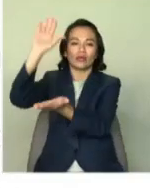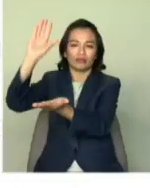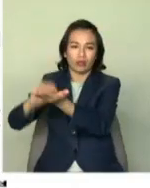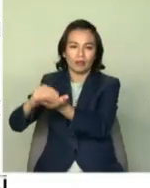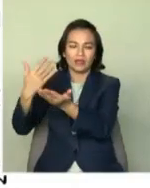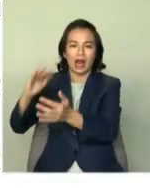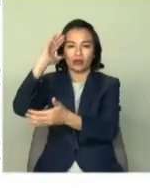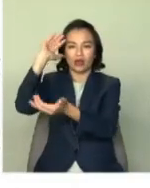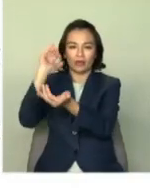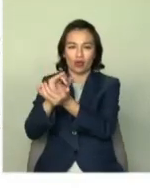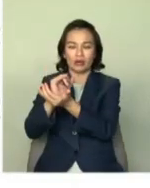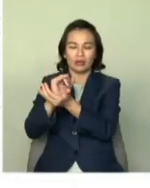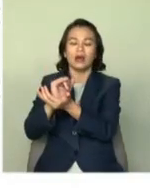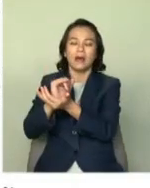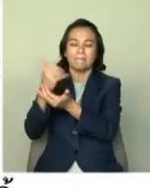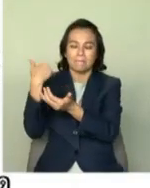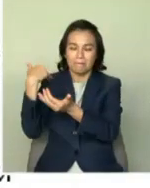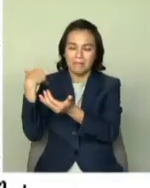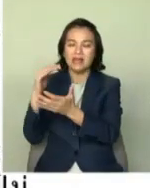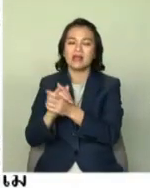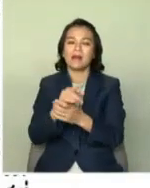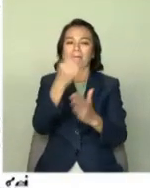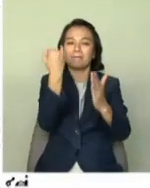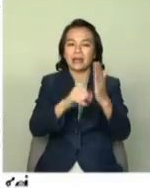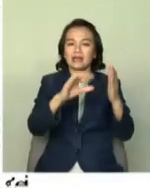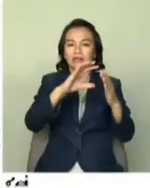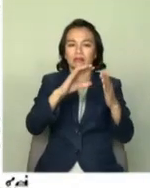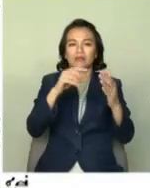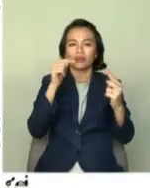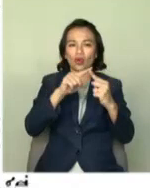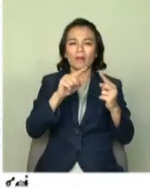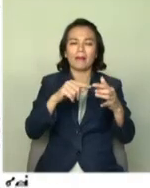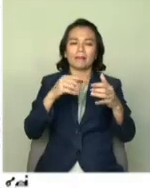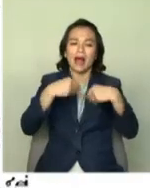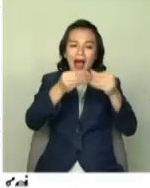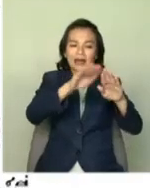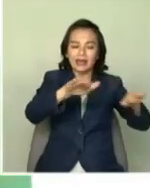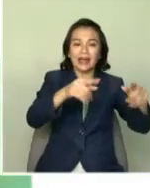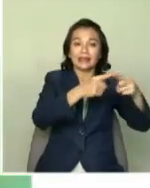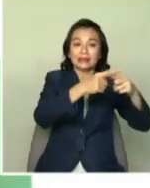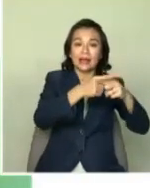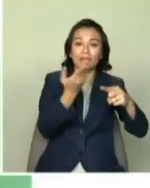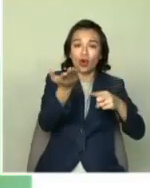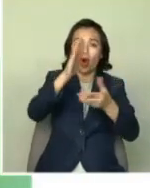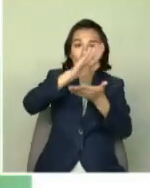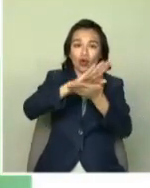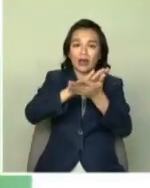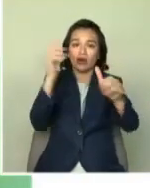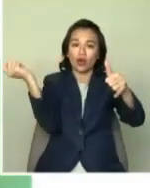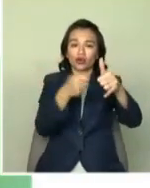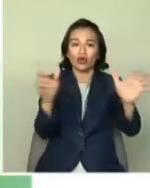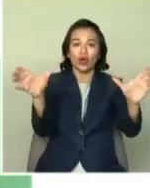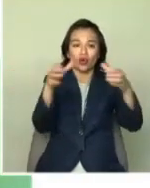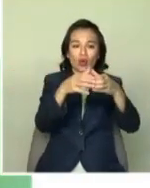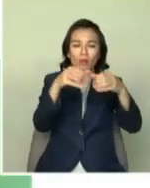ำรวจก็ได้ดำเนินคดีข้อหาทำร้ายร่างกายขณะที่ผู้ปกครองก็เรียกร้องว่าอยากจะให้โรงเรียนลงโทษกลุ่ม